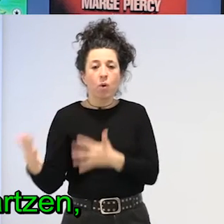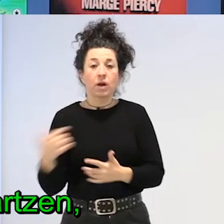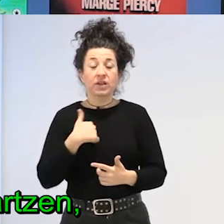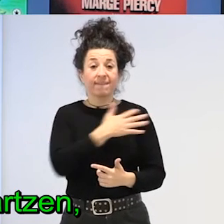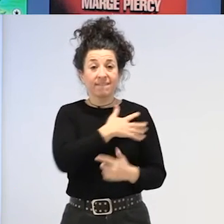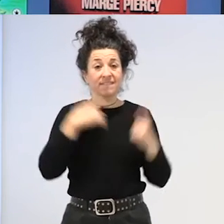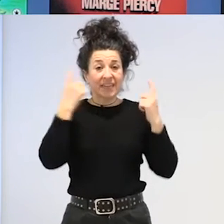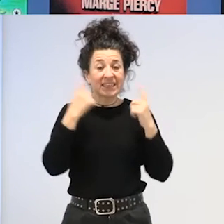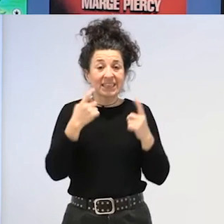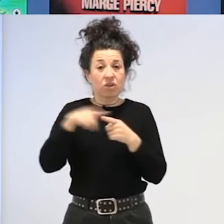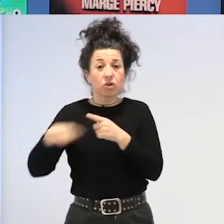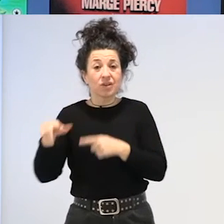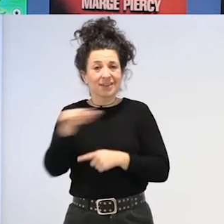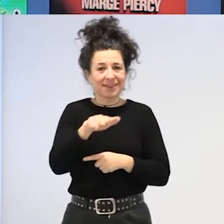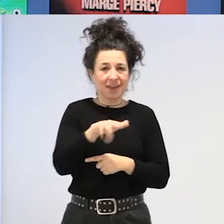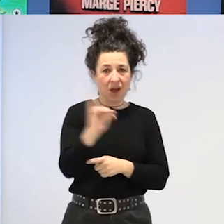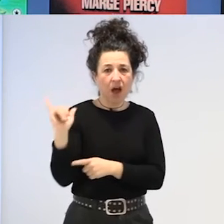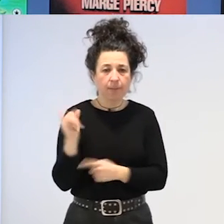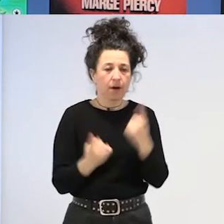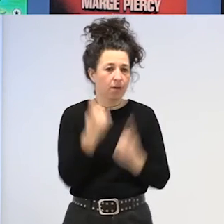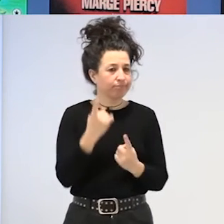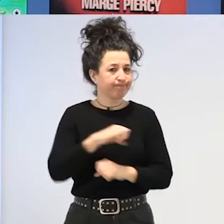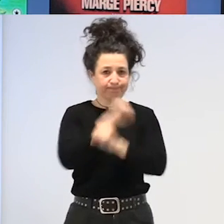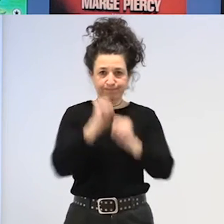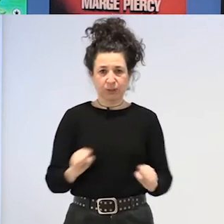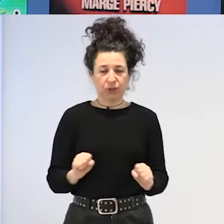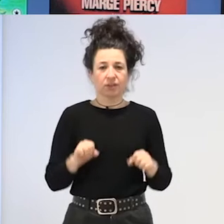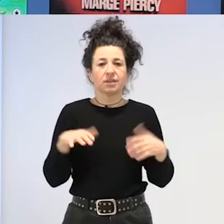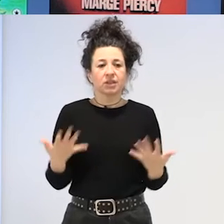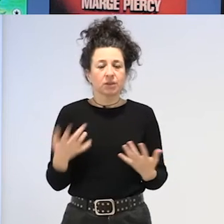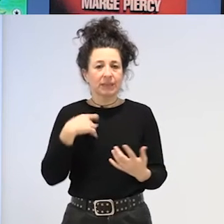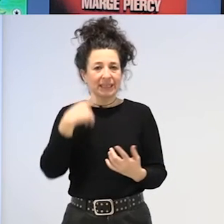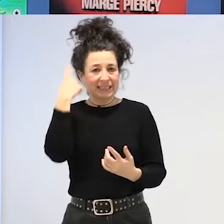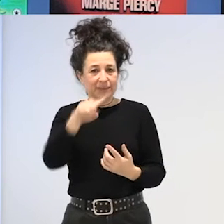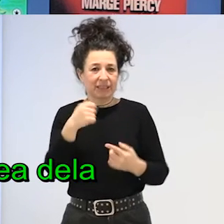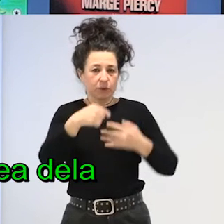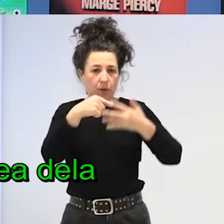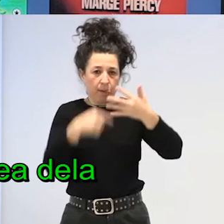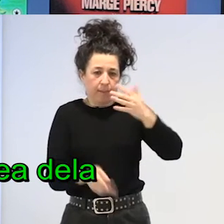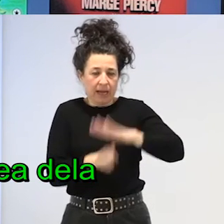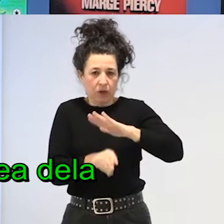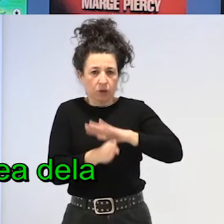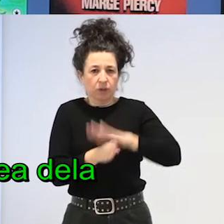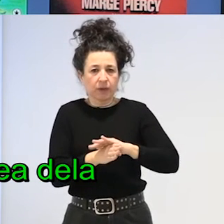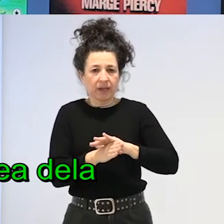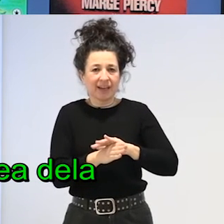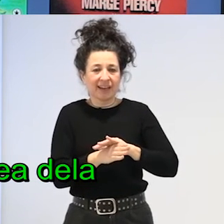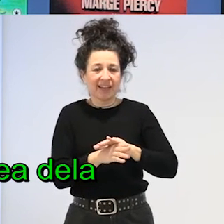eskuragarri dagoena jartzen, baina batzuetan ezinezkoa izan da. Baina, bueno, hori jarraitzeko, The Female